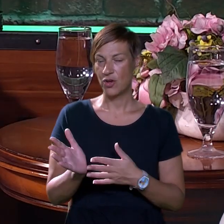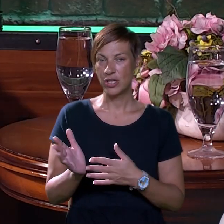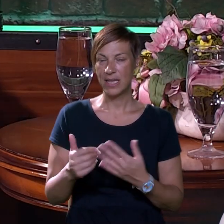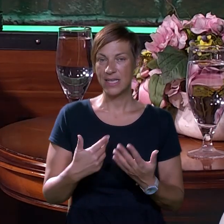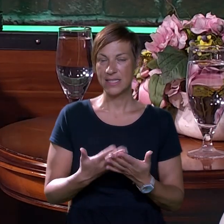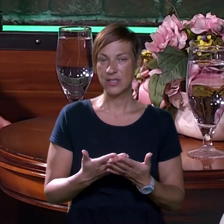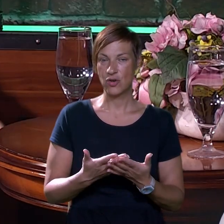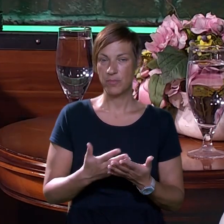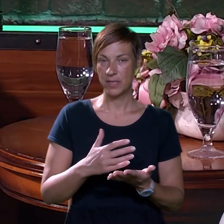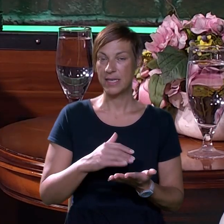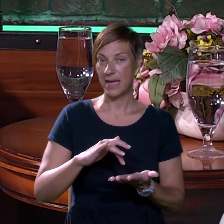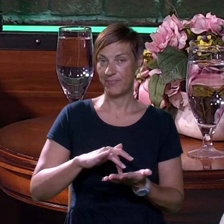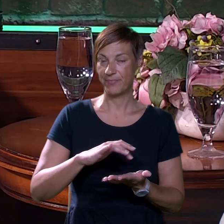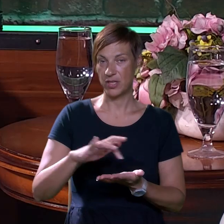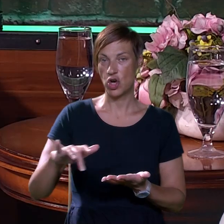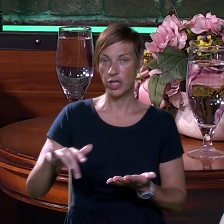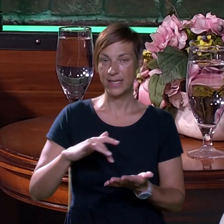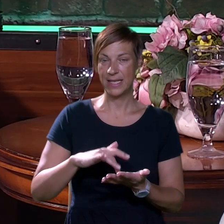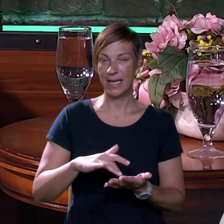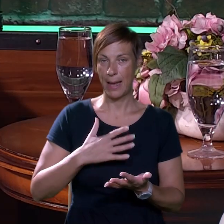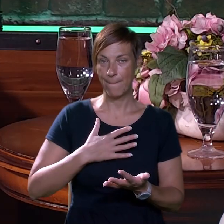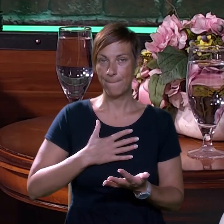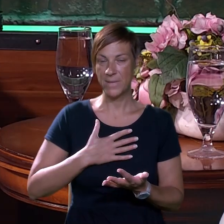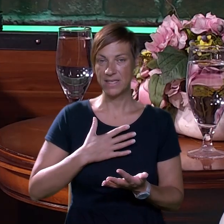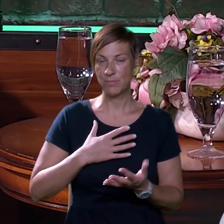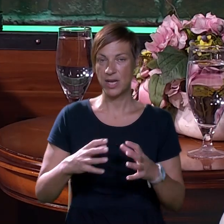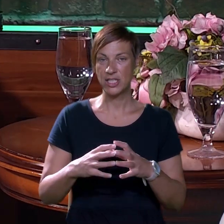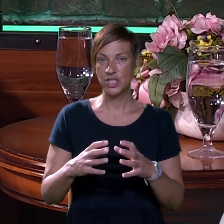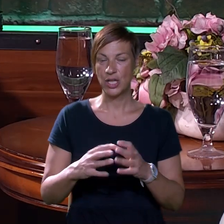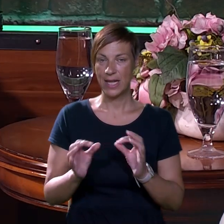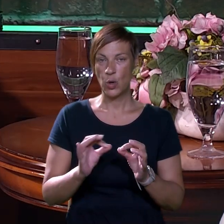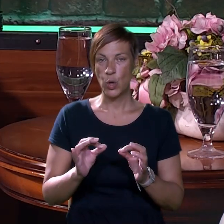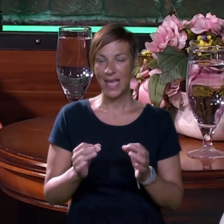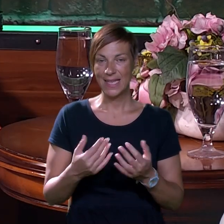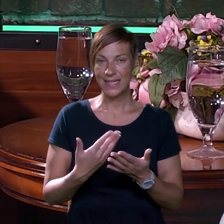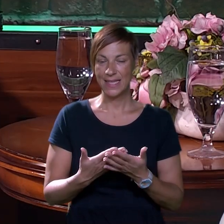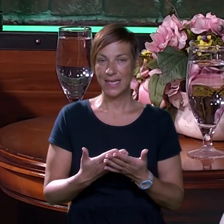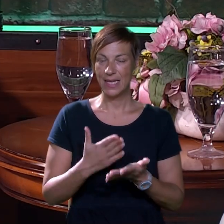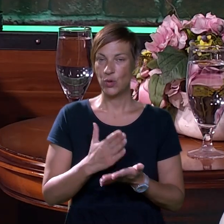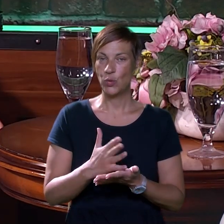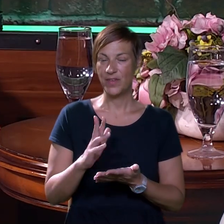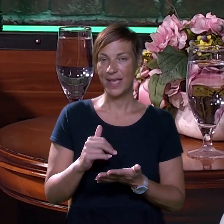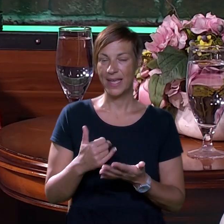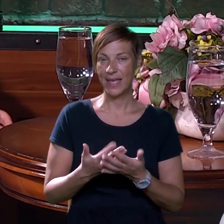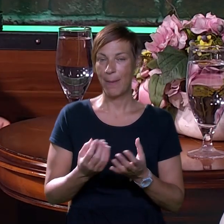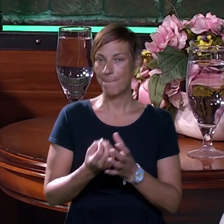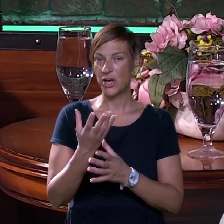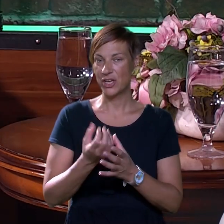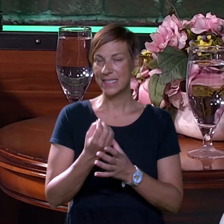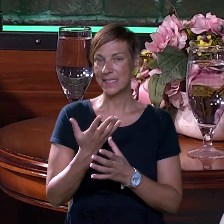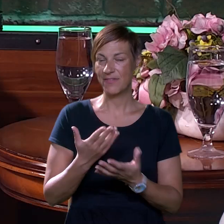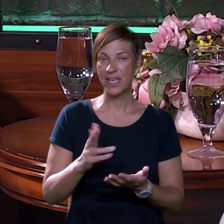Odlaskom njih na svoje matične odjele, onda smo mi naš odjel nekako uredili, uvijek ima nekakav